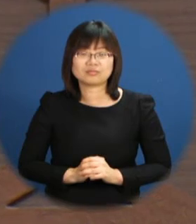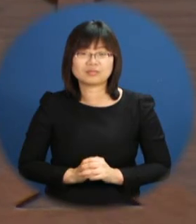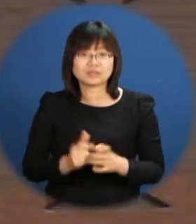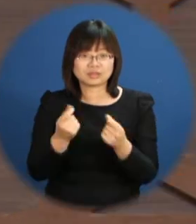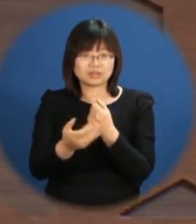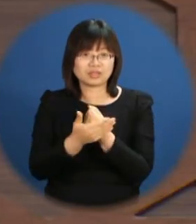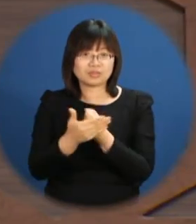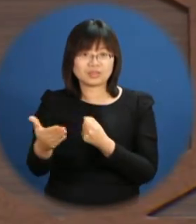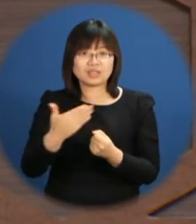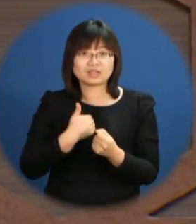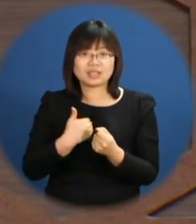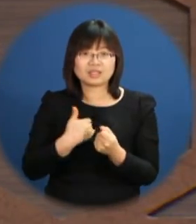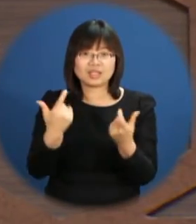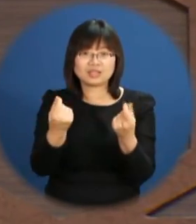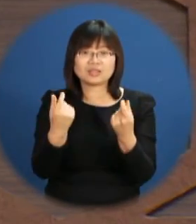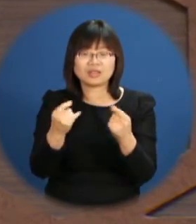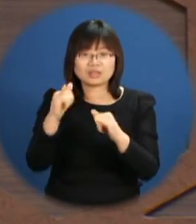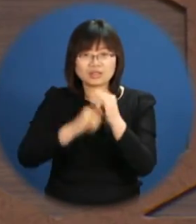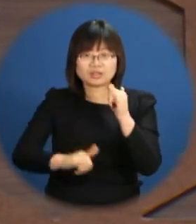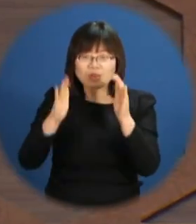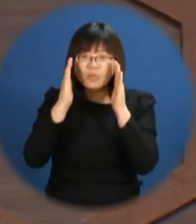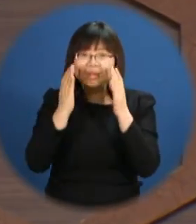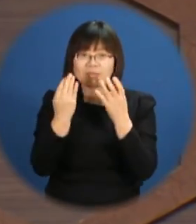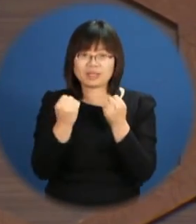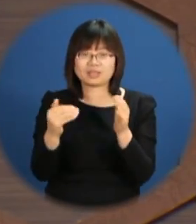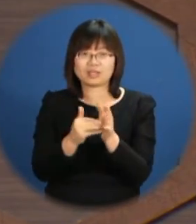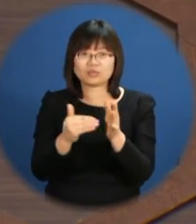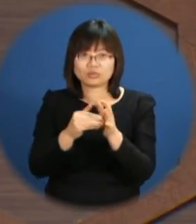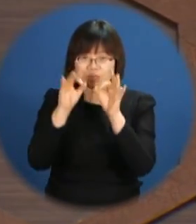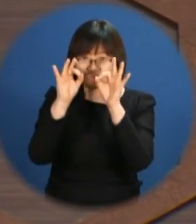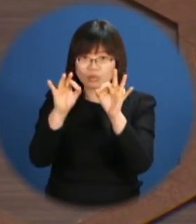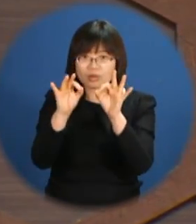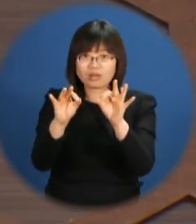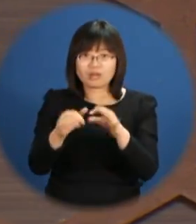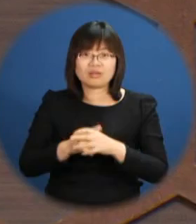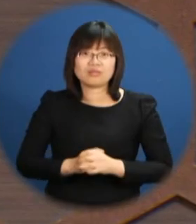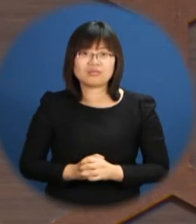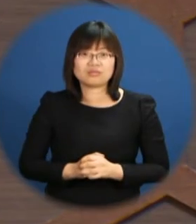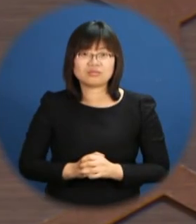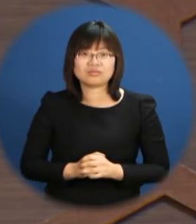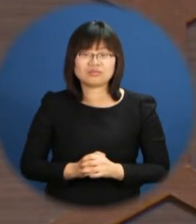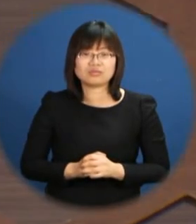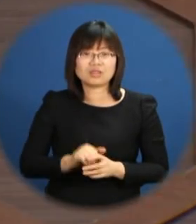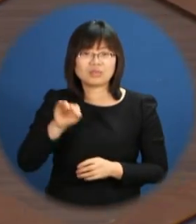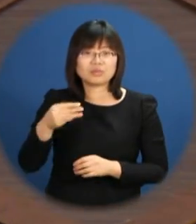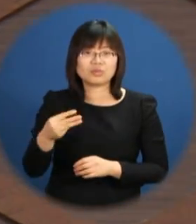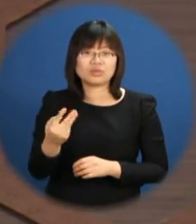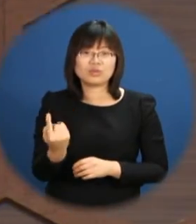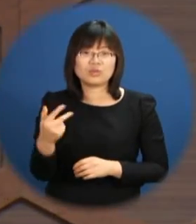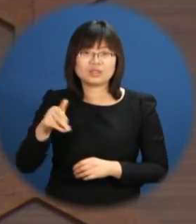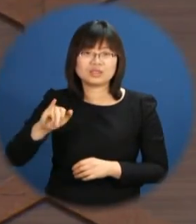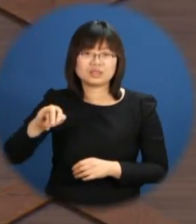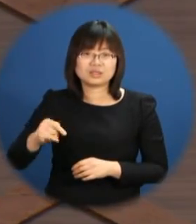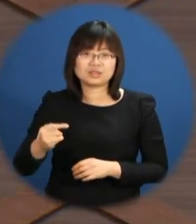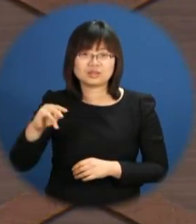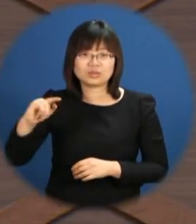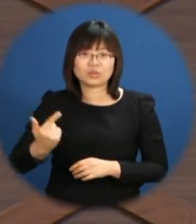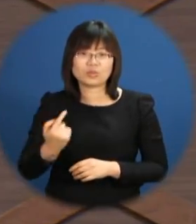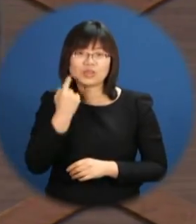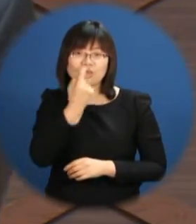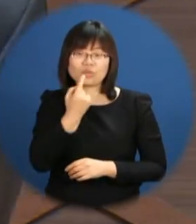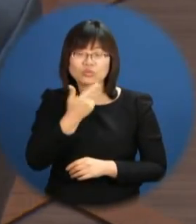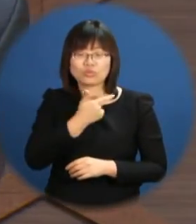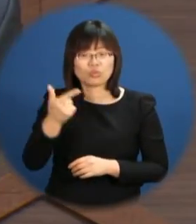그래서 이제 제가 이런 역사 공부를 많이 하고 보니까 와이프 log 스톤 이론도 상당히